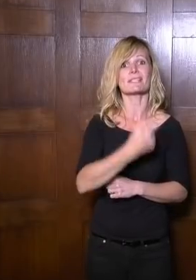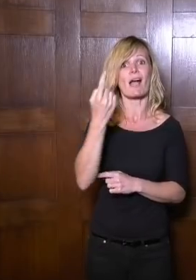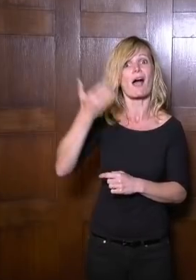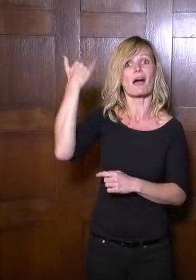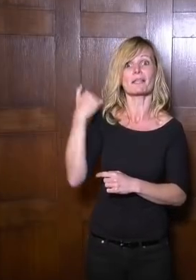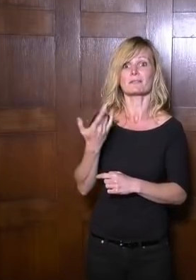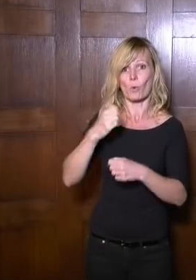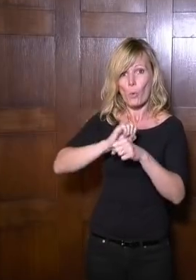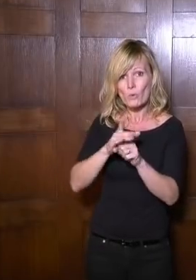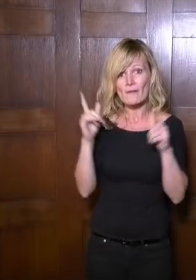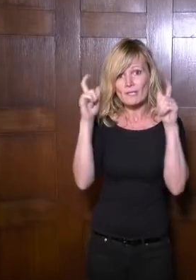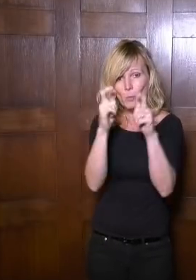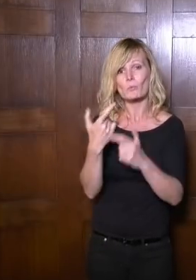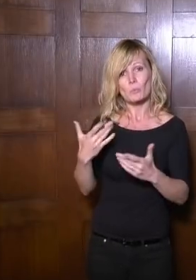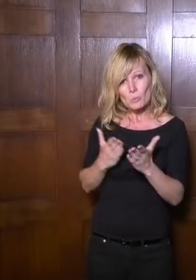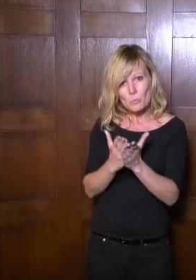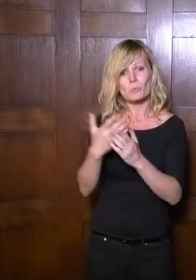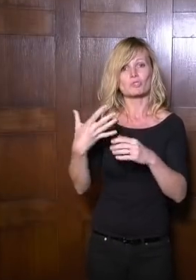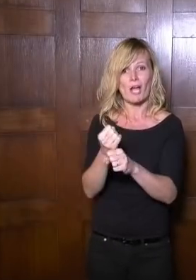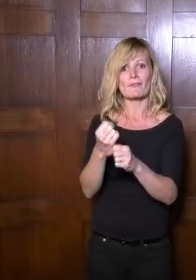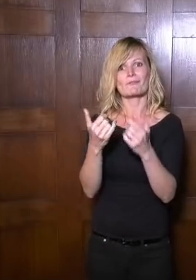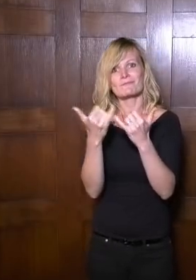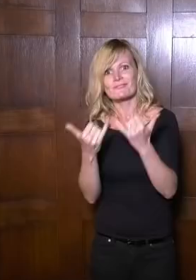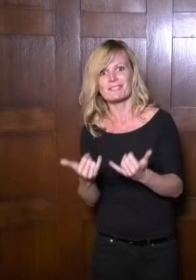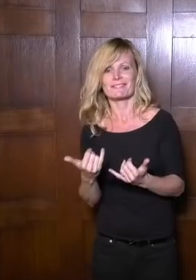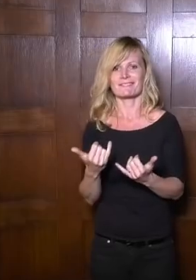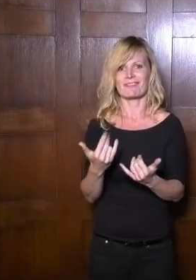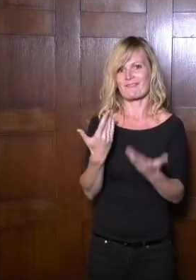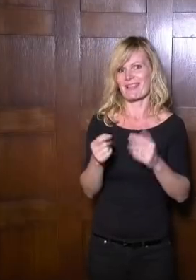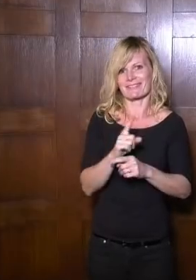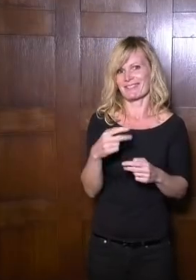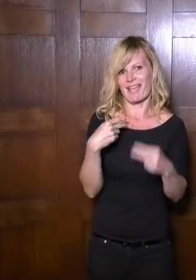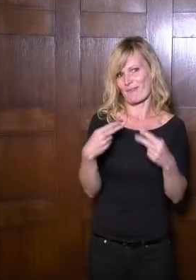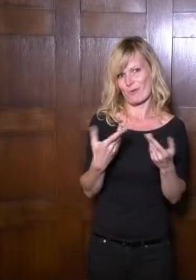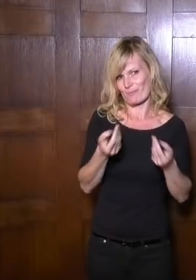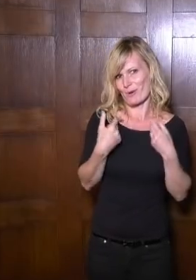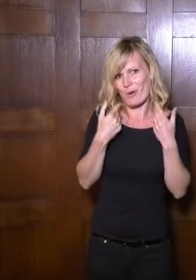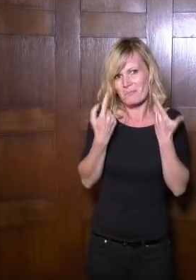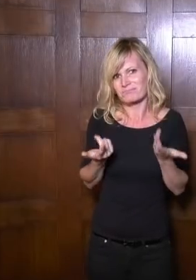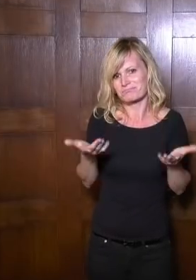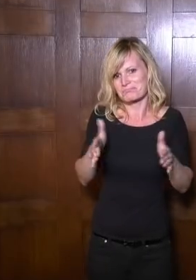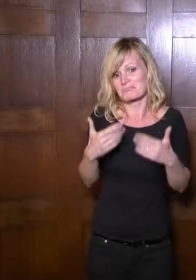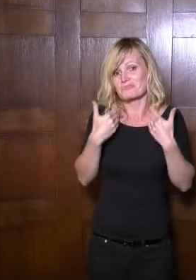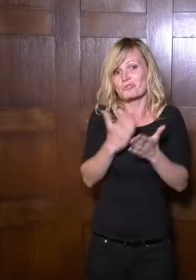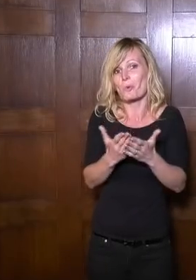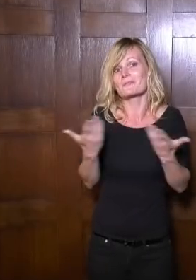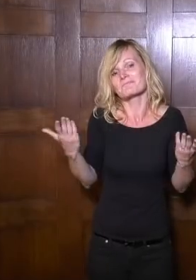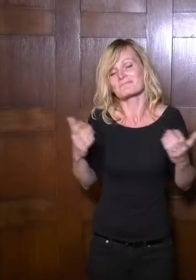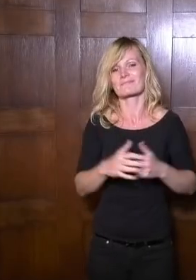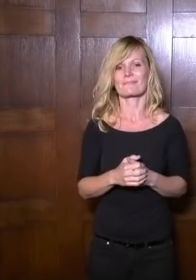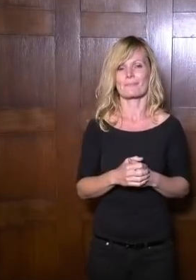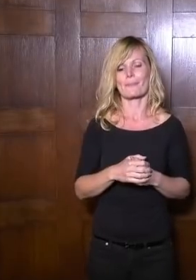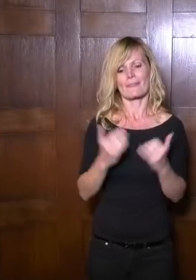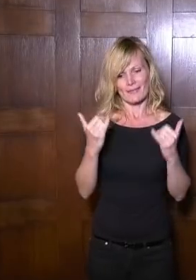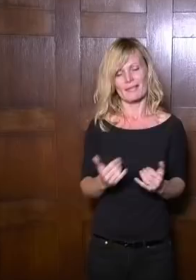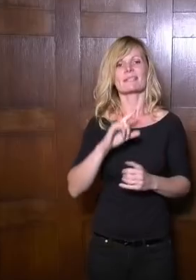durchgestanden? Das ist für mich eine sehr spannende Frage. Wir werden sie vielleicht gar nicht mehr alle beantwortet bekommen. Bevor wir jetzt in der zweiten Runde,